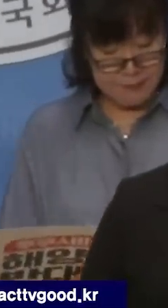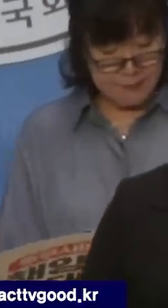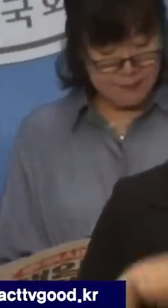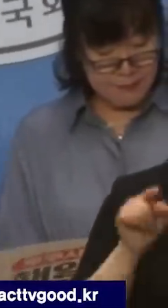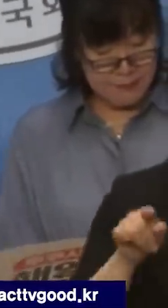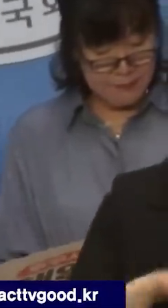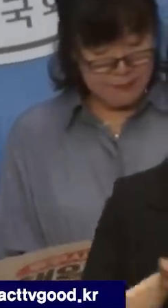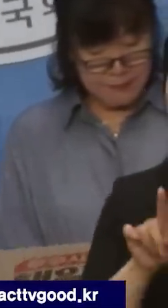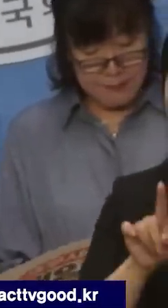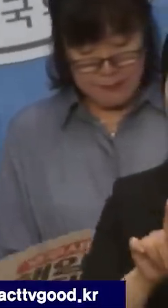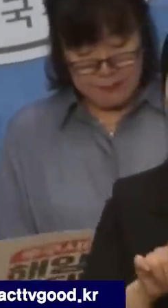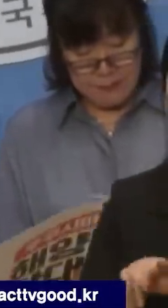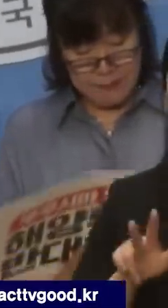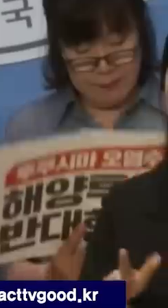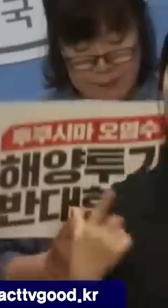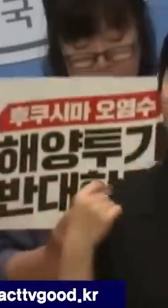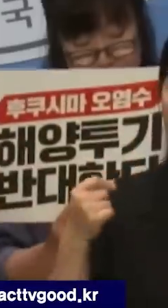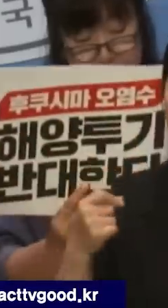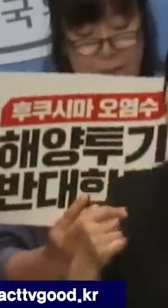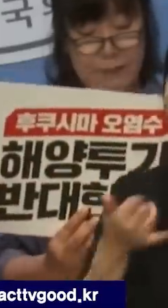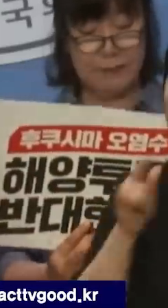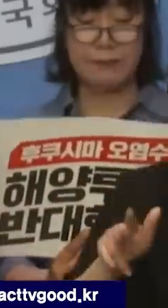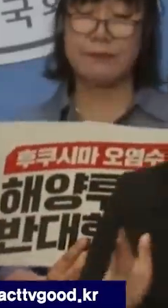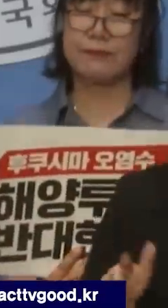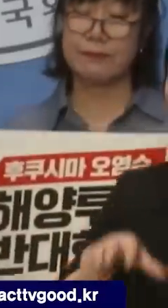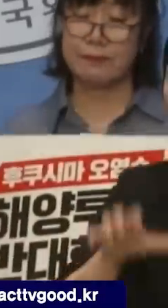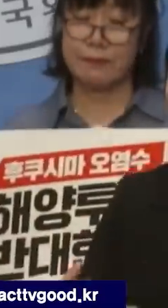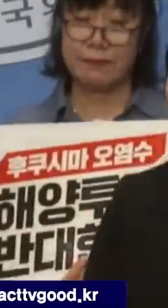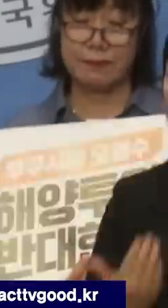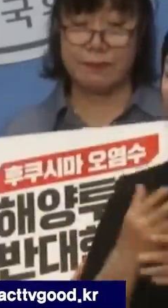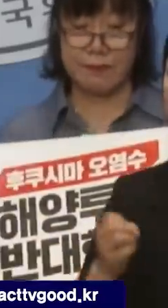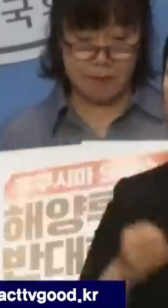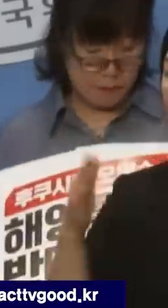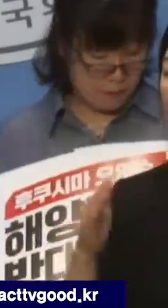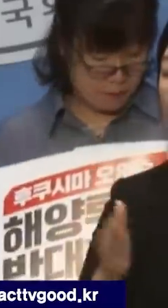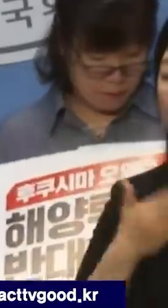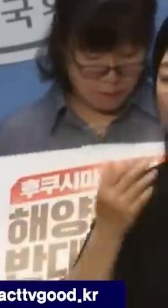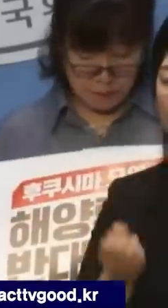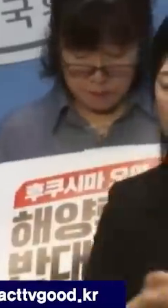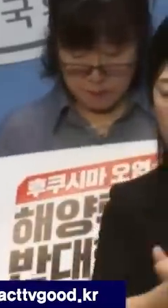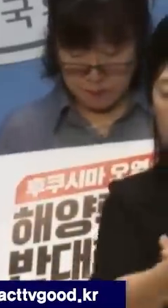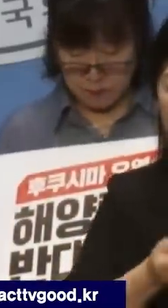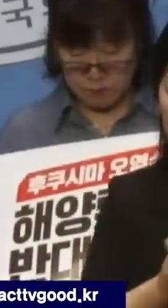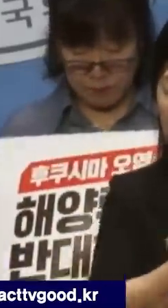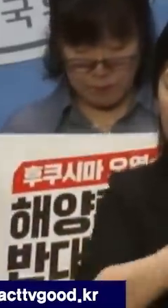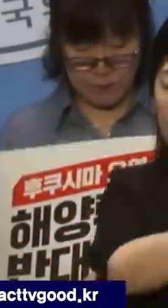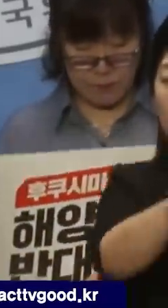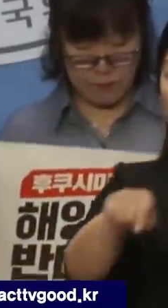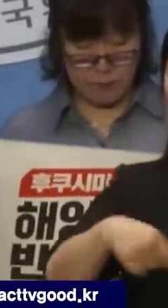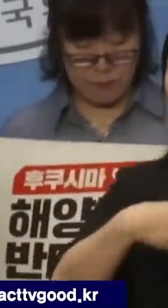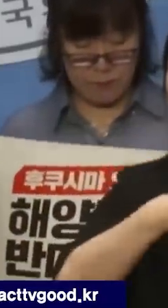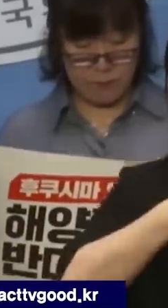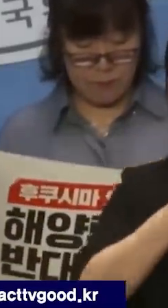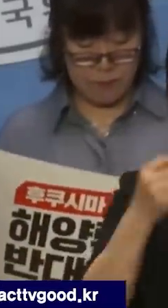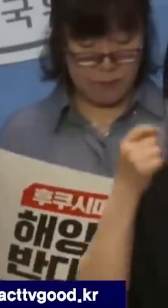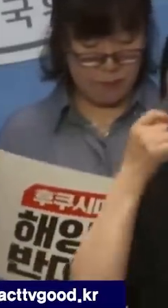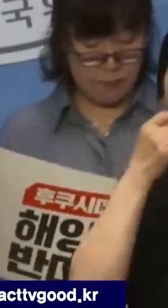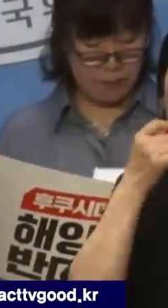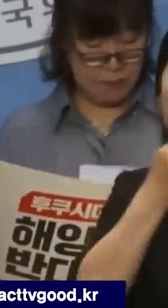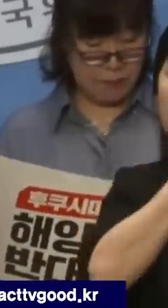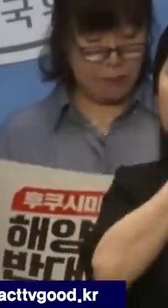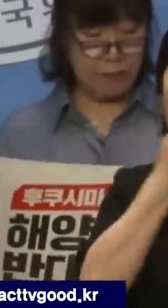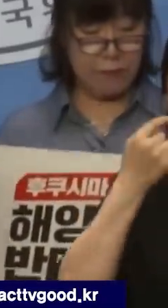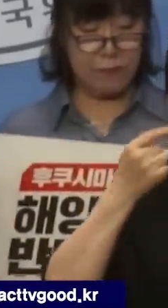이는 여전히 핵발전소 사고로 누출된 방사능이 안정되어 있지 않고